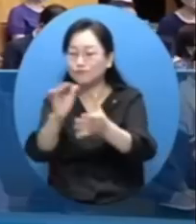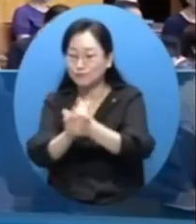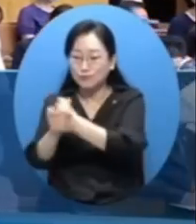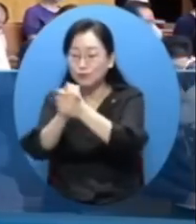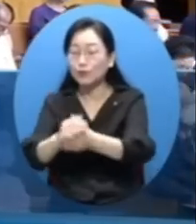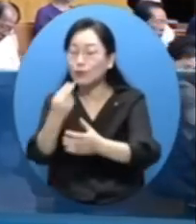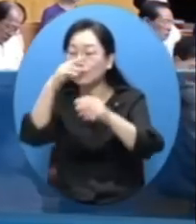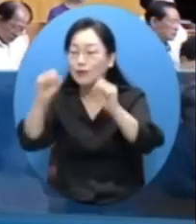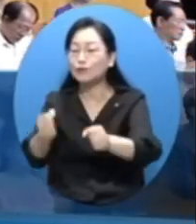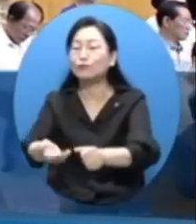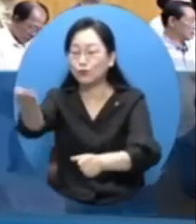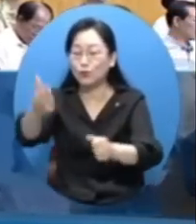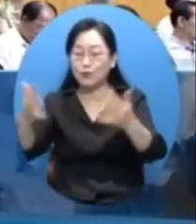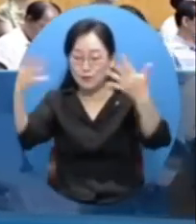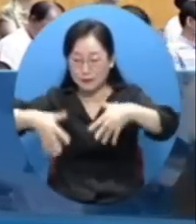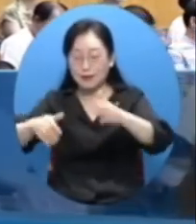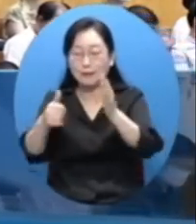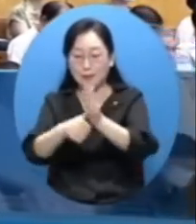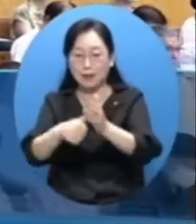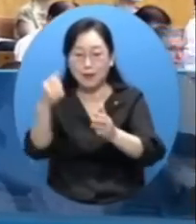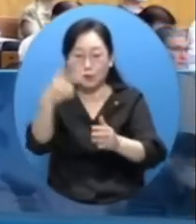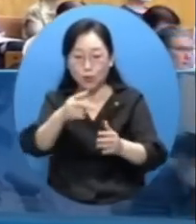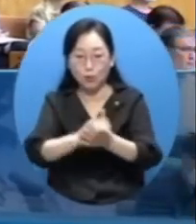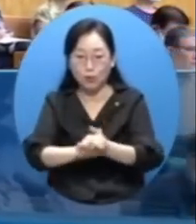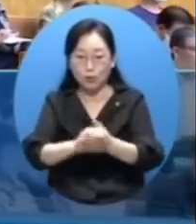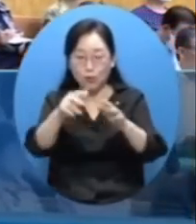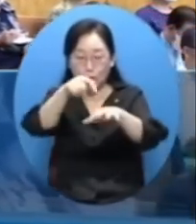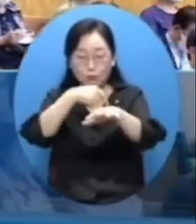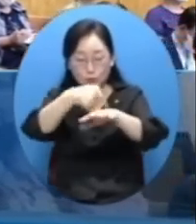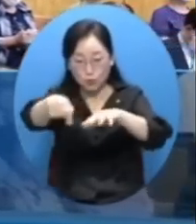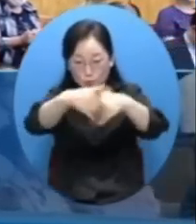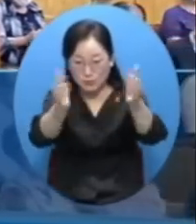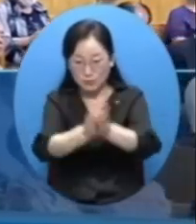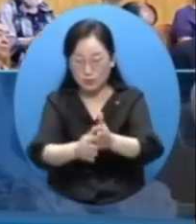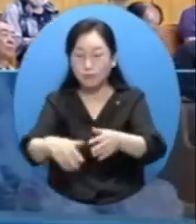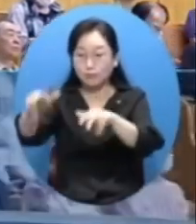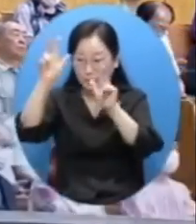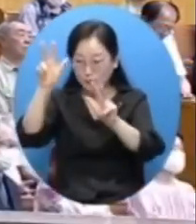죄악을 맺고 회중 족장들이 그들에게 맹세하였더라.